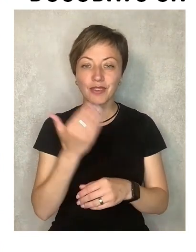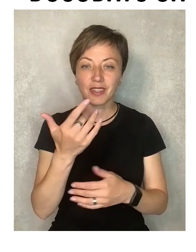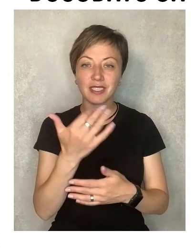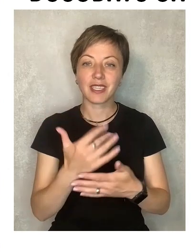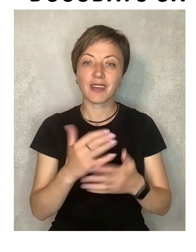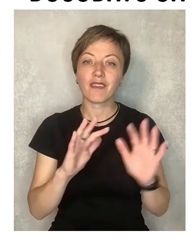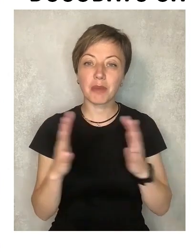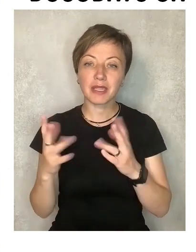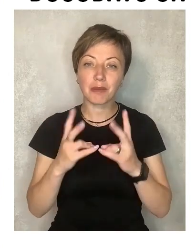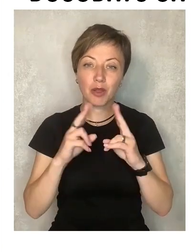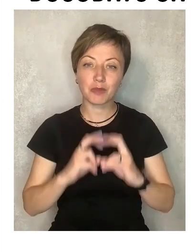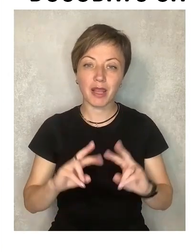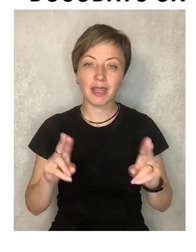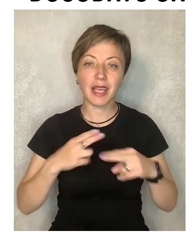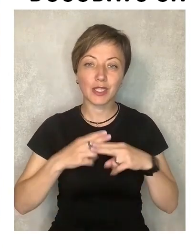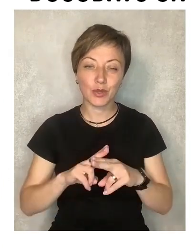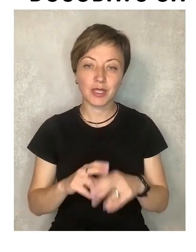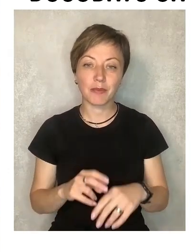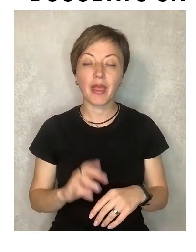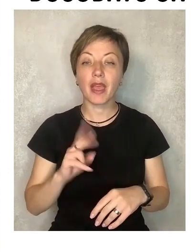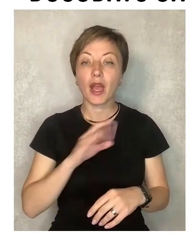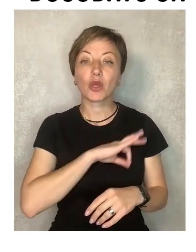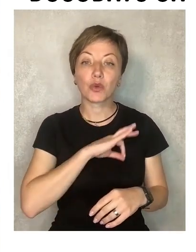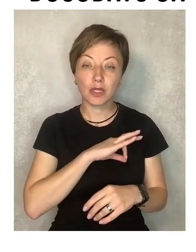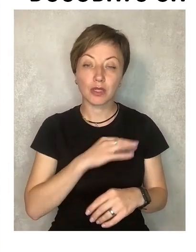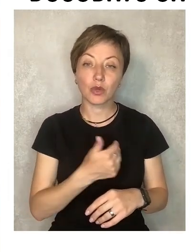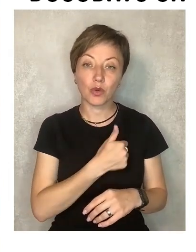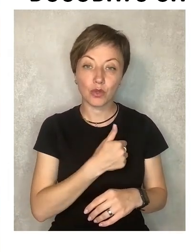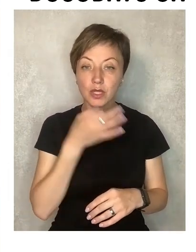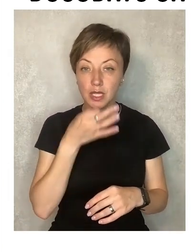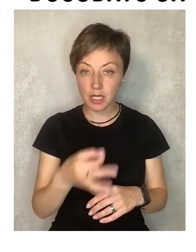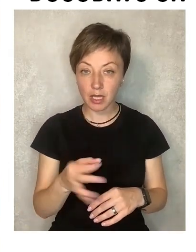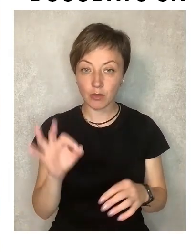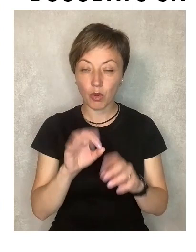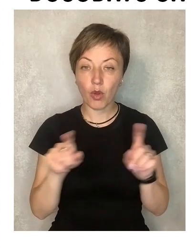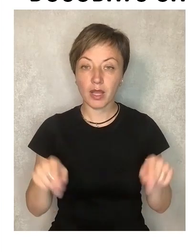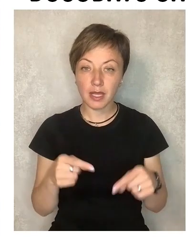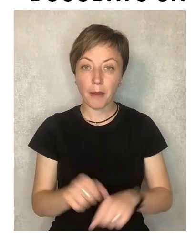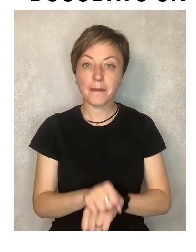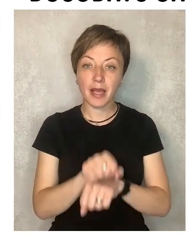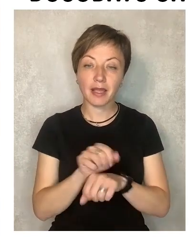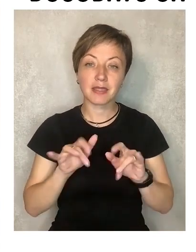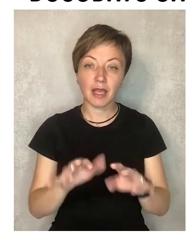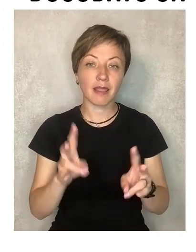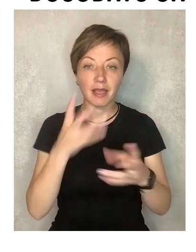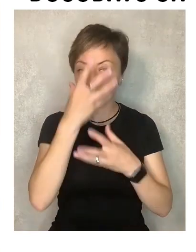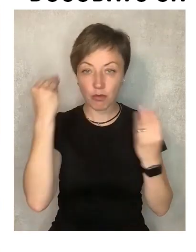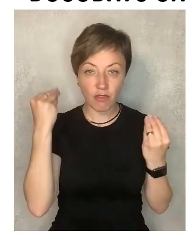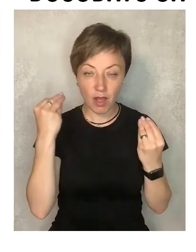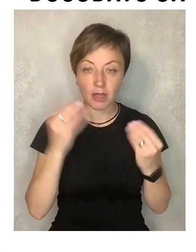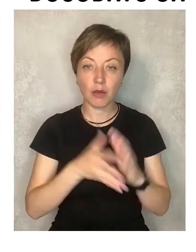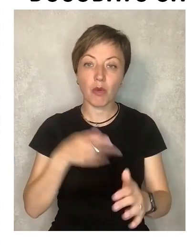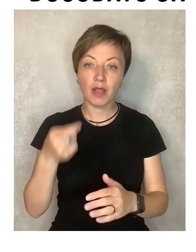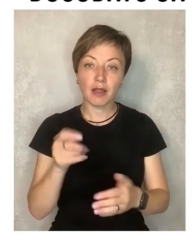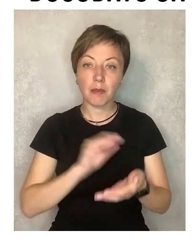пані Олена? Я як юрист, я тільки хочу сказати про організацію пікетових заходів. Не забувайте подати письмове